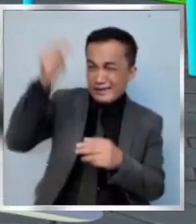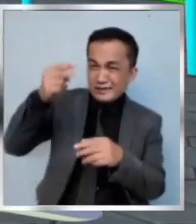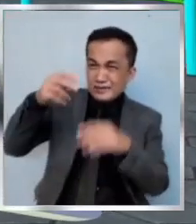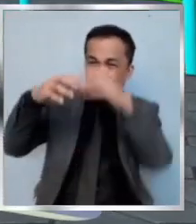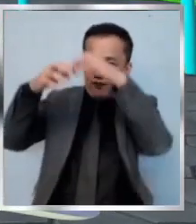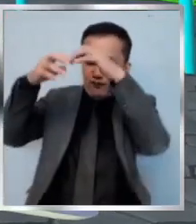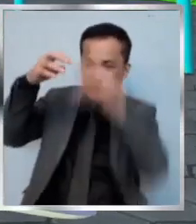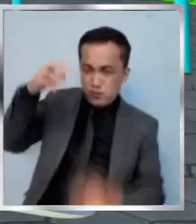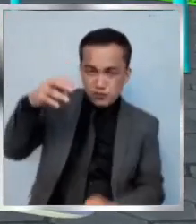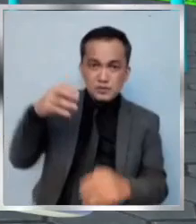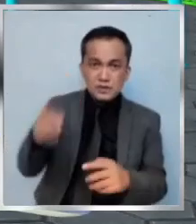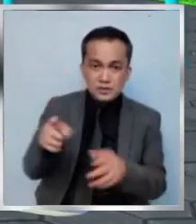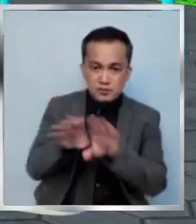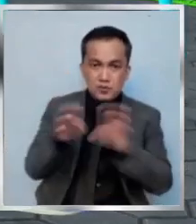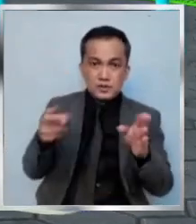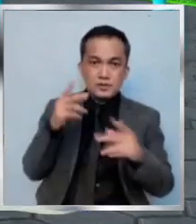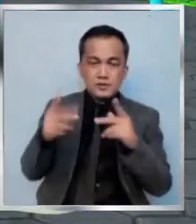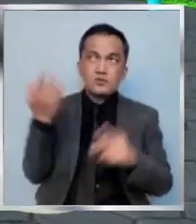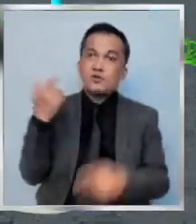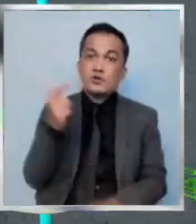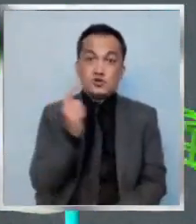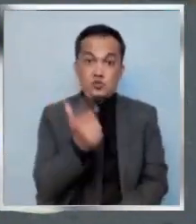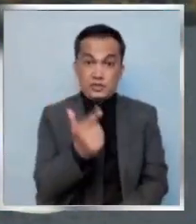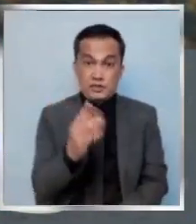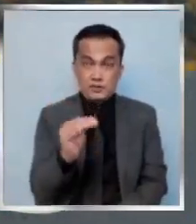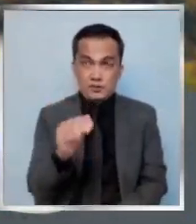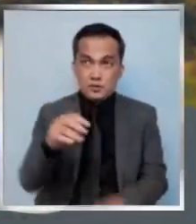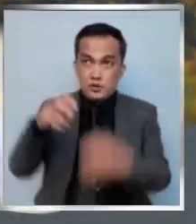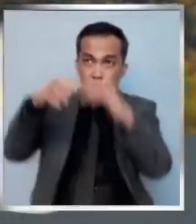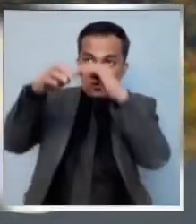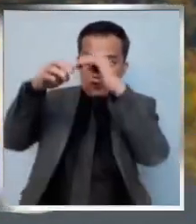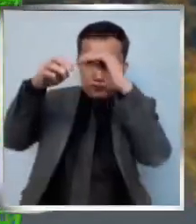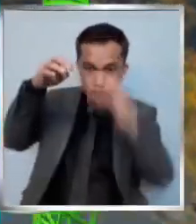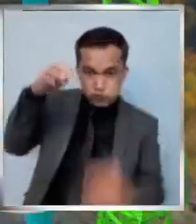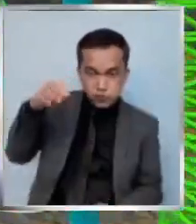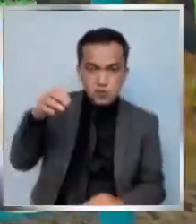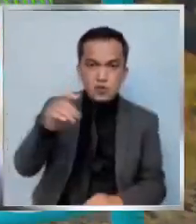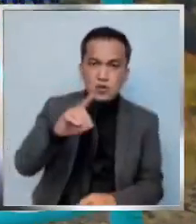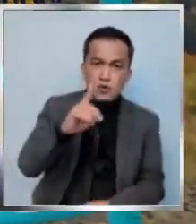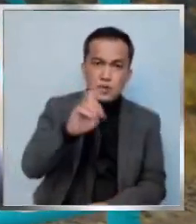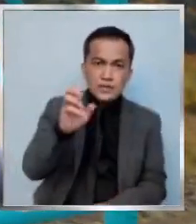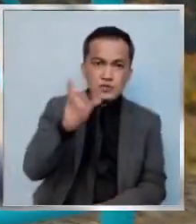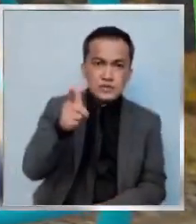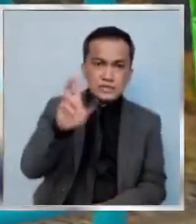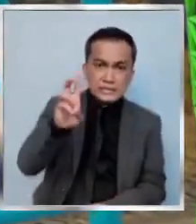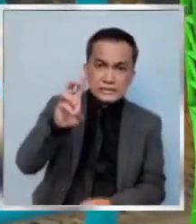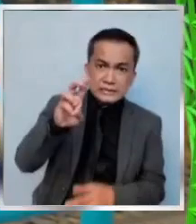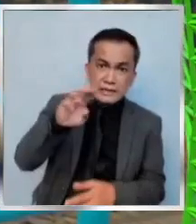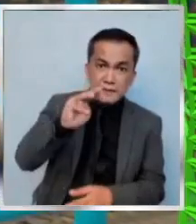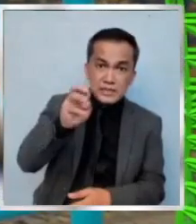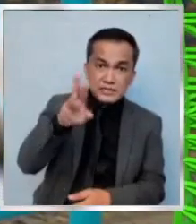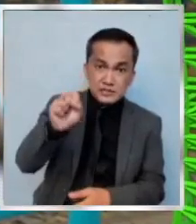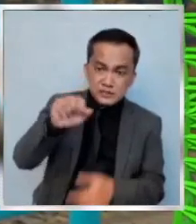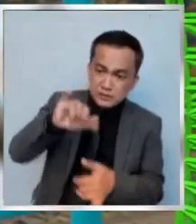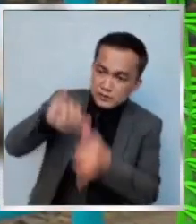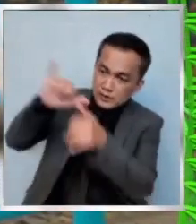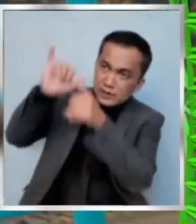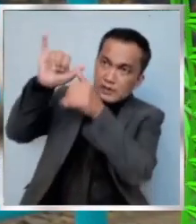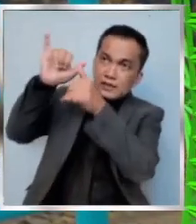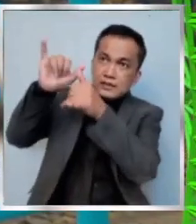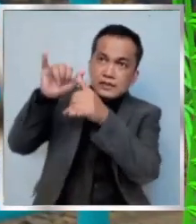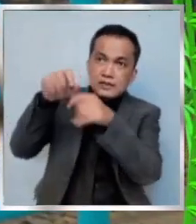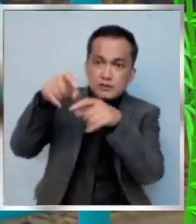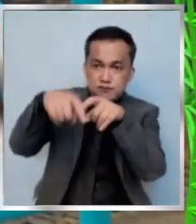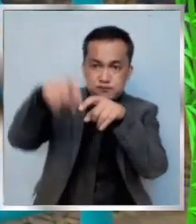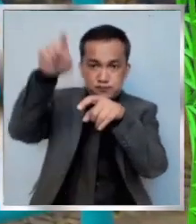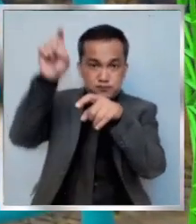nang binuksan to sa publiko noong 2014. Ang drop tower na ito ay may taas na 126 meters. Nakadikit sa Kingda Ka Ride na